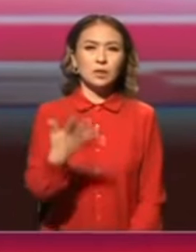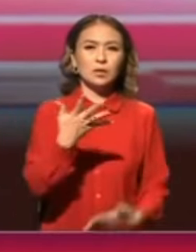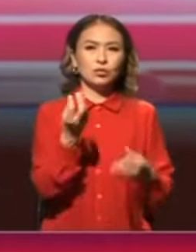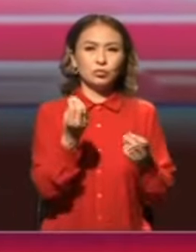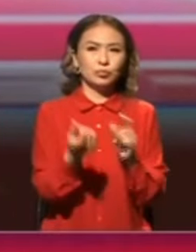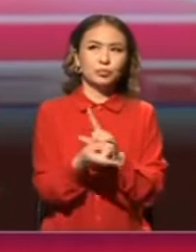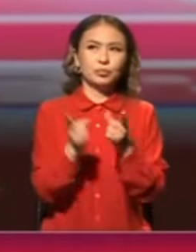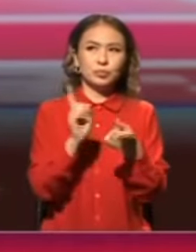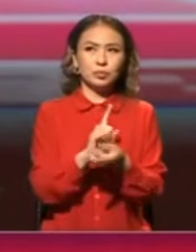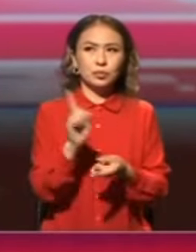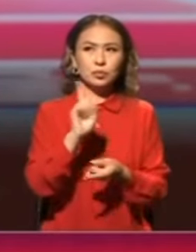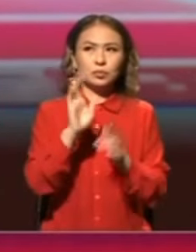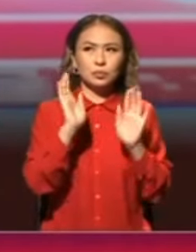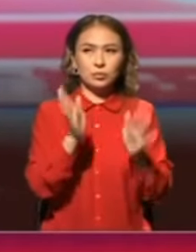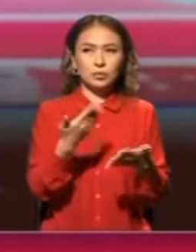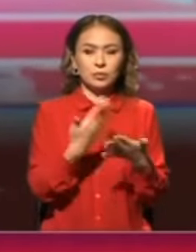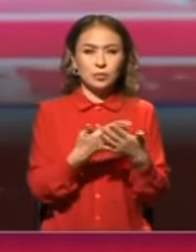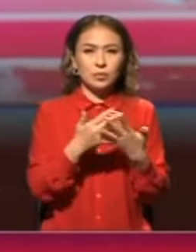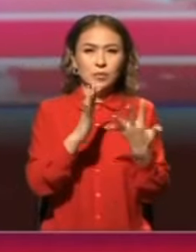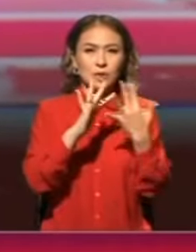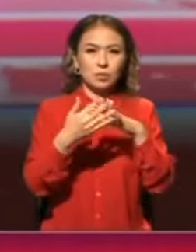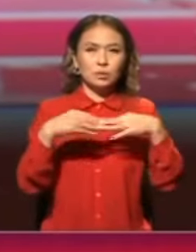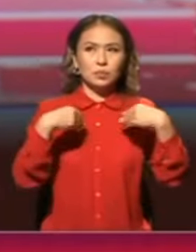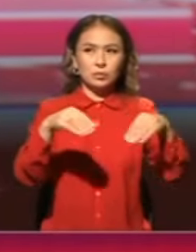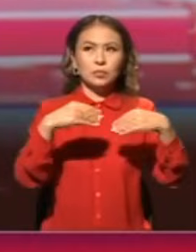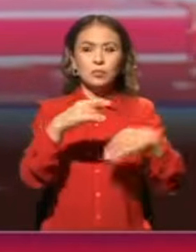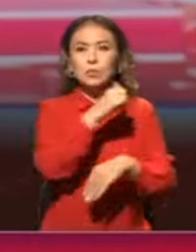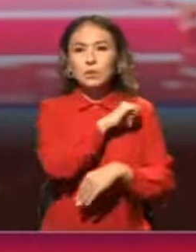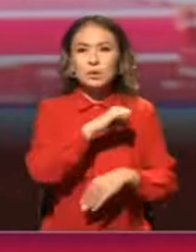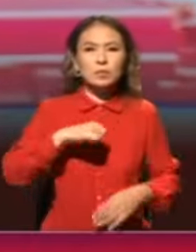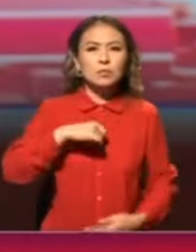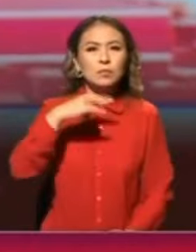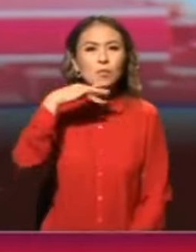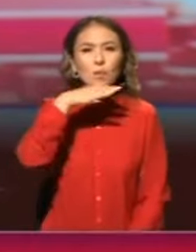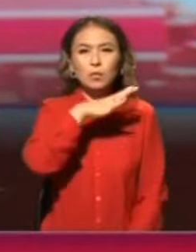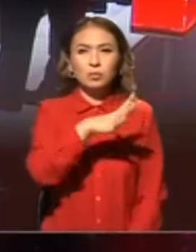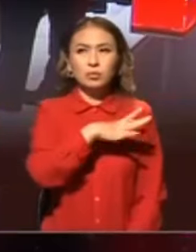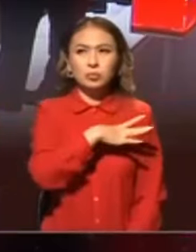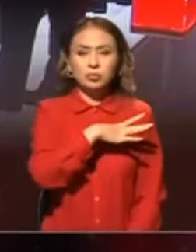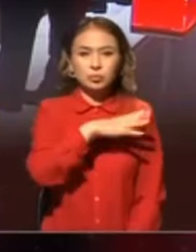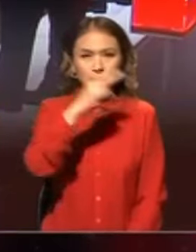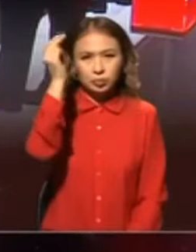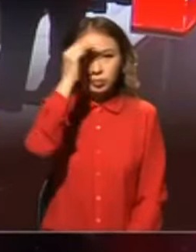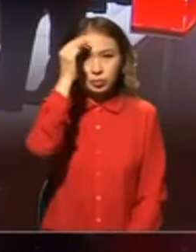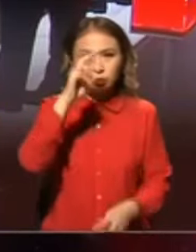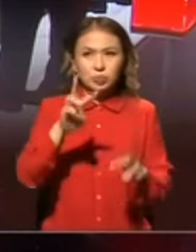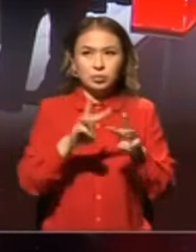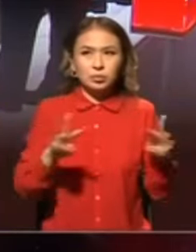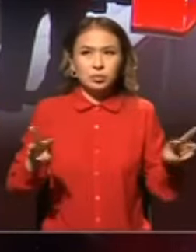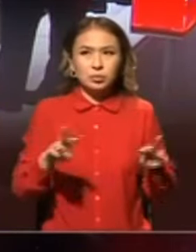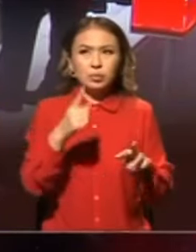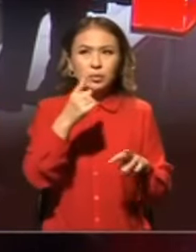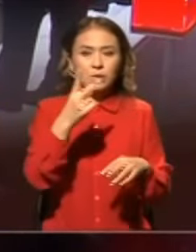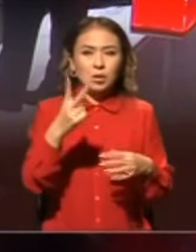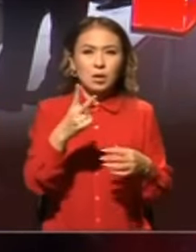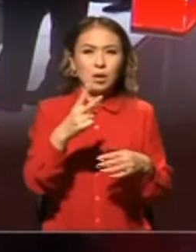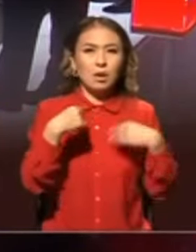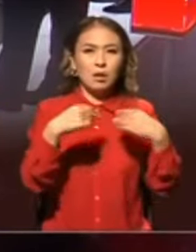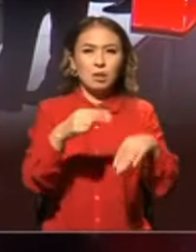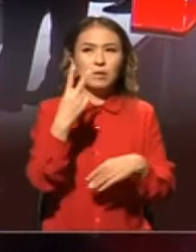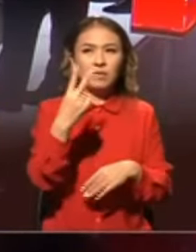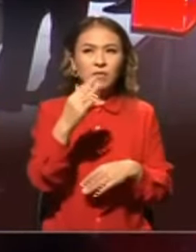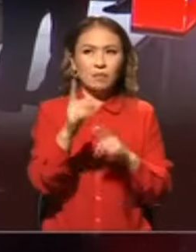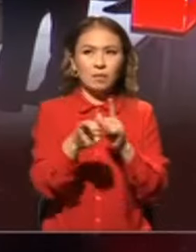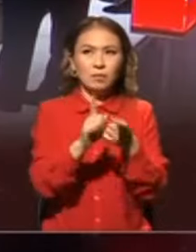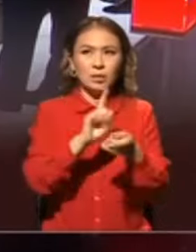болса, өзі шаттаяқтап тұрған білмеймін, ауыл шаруашылығына ең көп, мысалға, оқу ағарту саласында біз ең көп реформа, осы ауыл шаруашылығына ең көп реформа